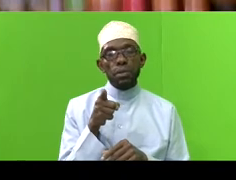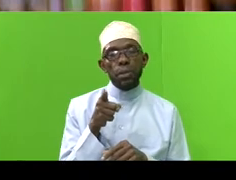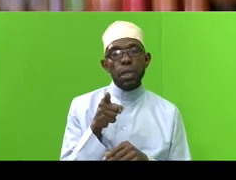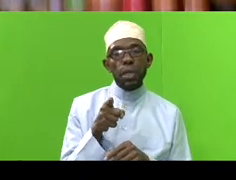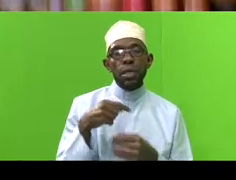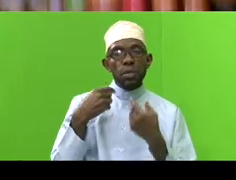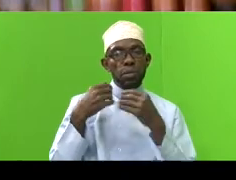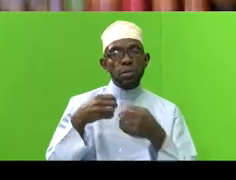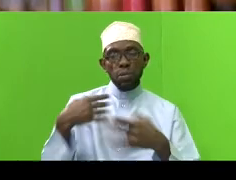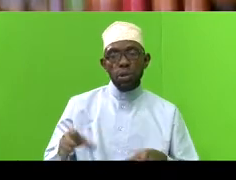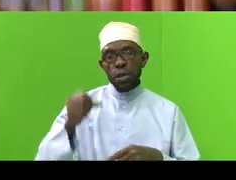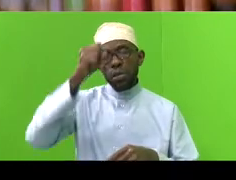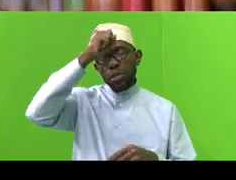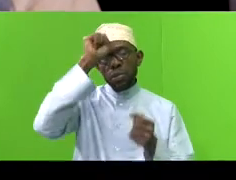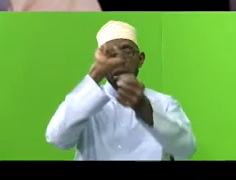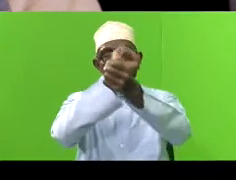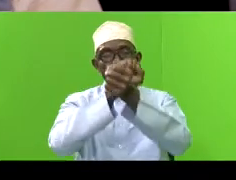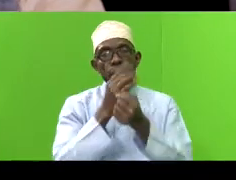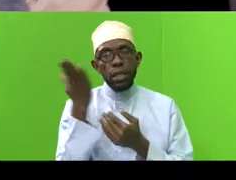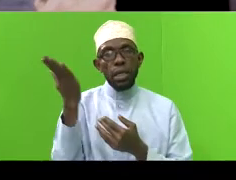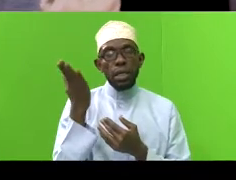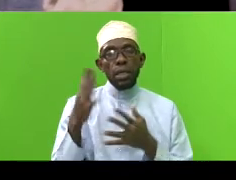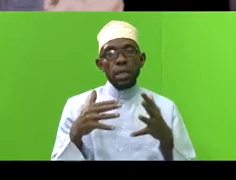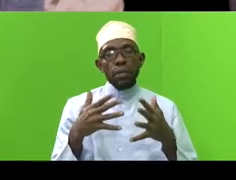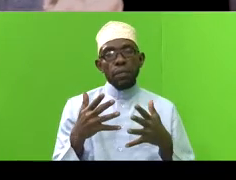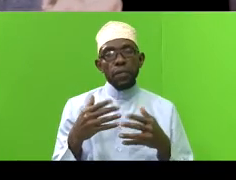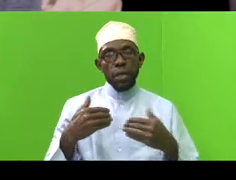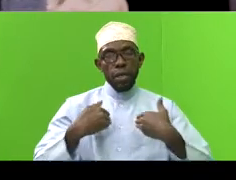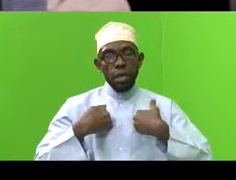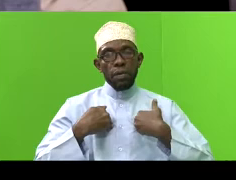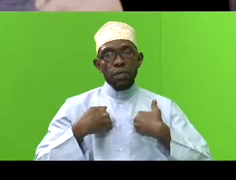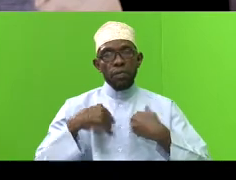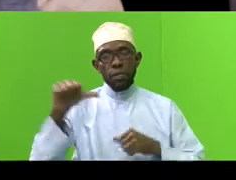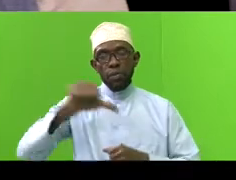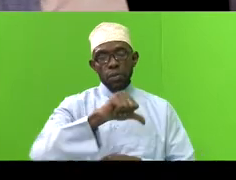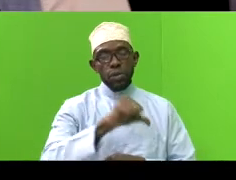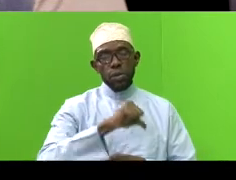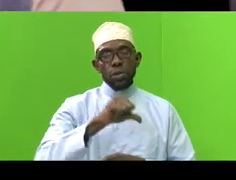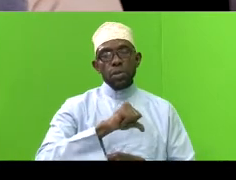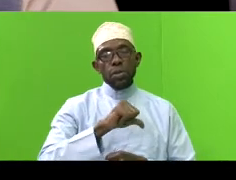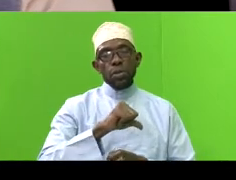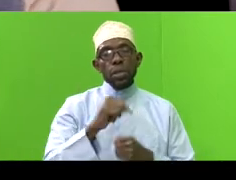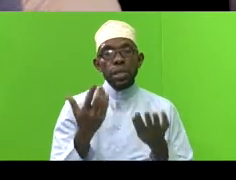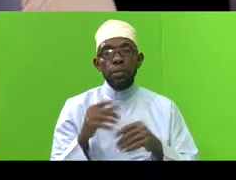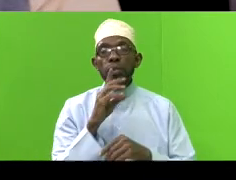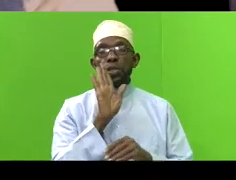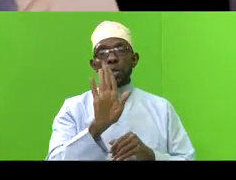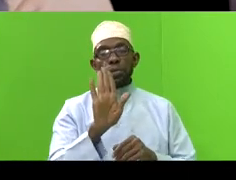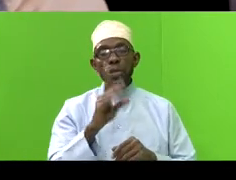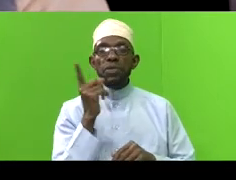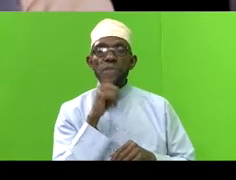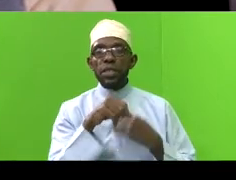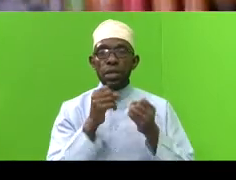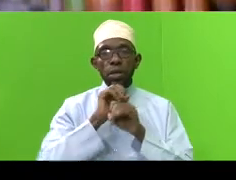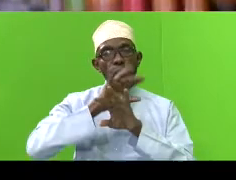mbure kabisa, hata amewahi kushikwa kule nje akiwa na makahaba, vitu kama hizo. Sasa kabla ukate, ashasema na